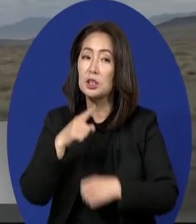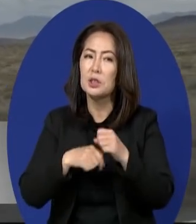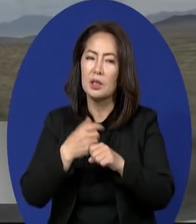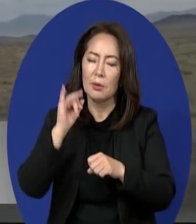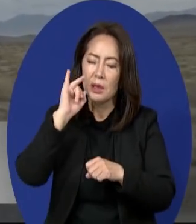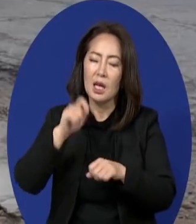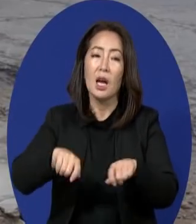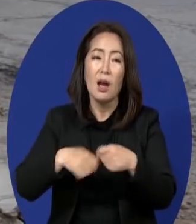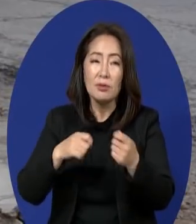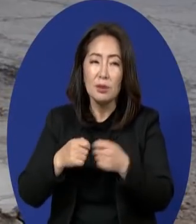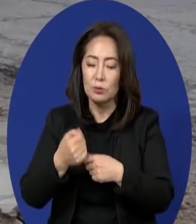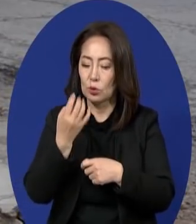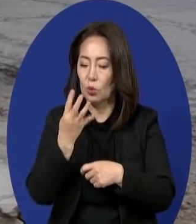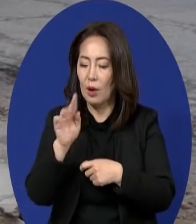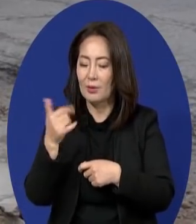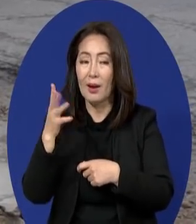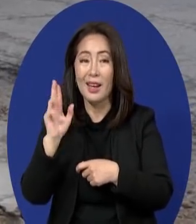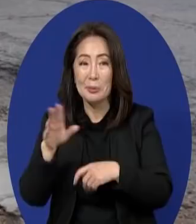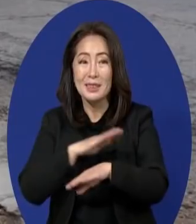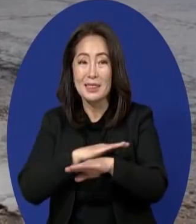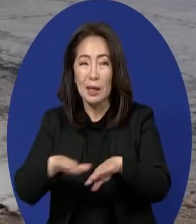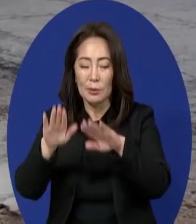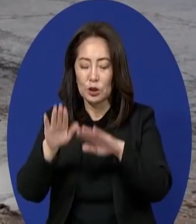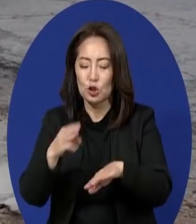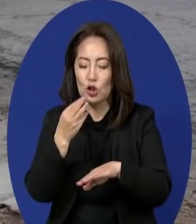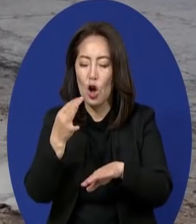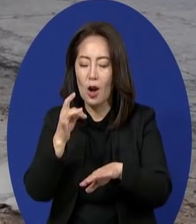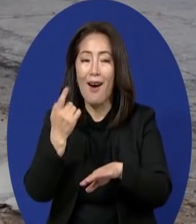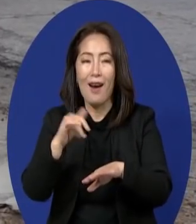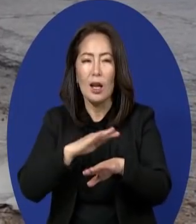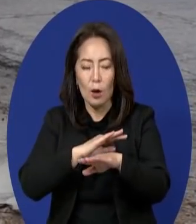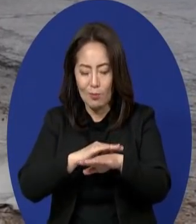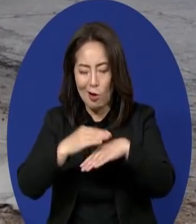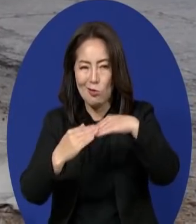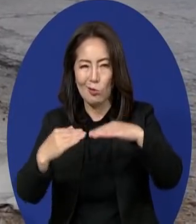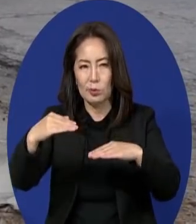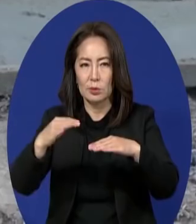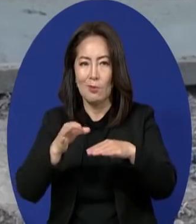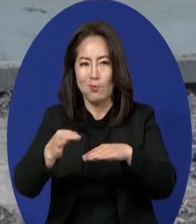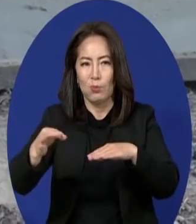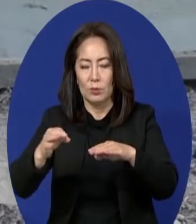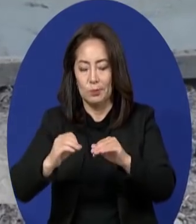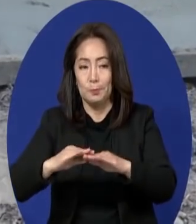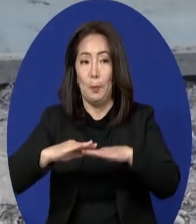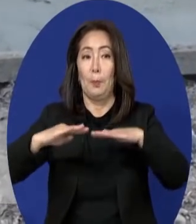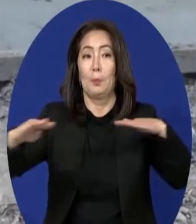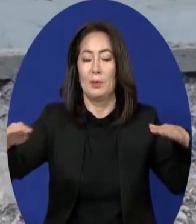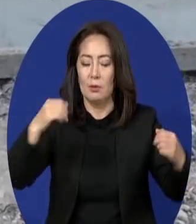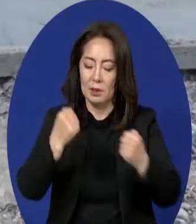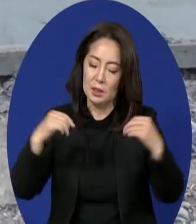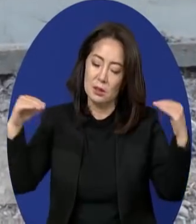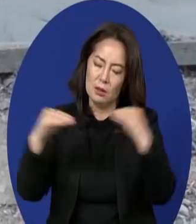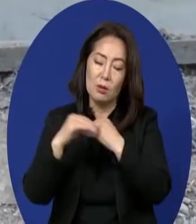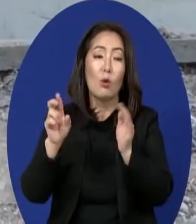эвдэрч гимцэн 4.5 км замыг шинчлэн шоро хайргаар нөхөж дөрөх ажлыг хийж гүйцэтгэж тээвэрлэлтийг хэвэн явуулах нөхцөл